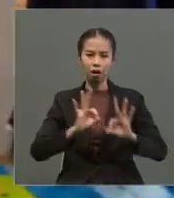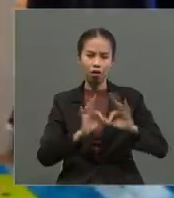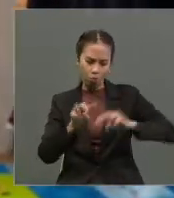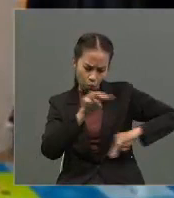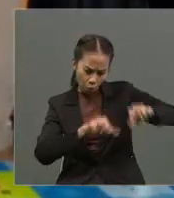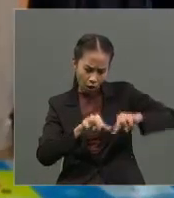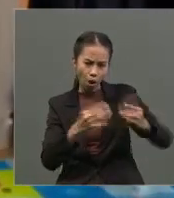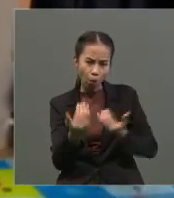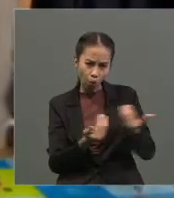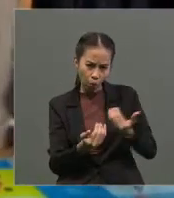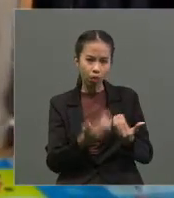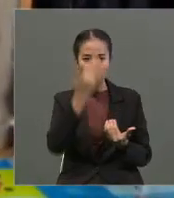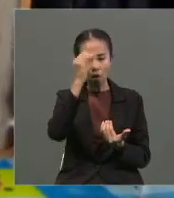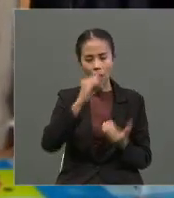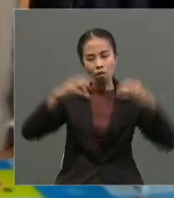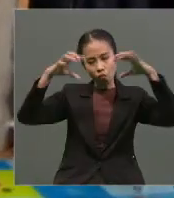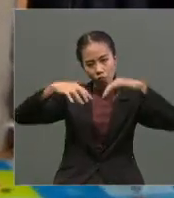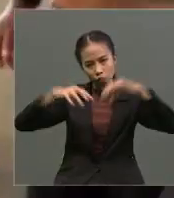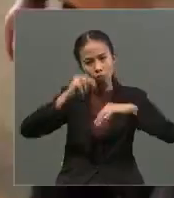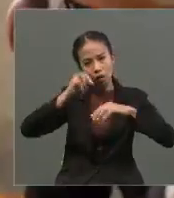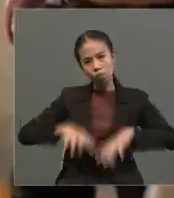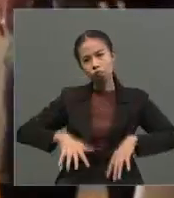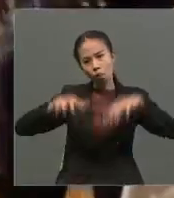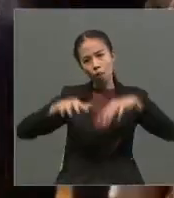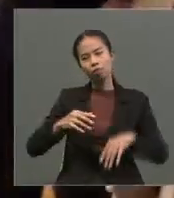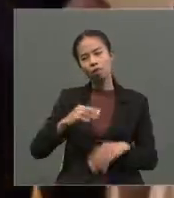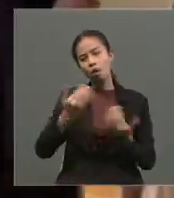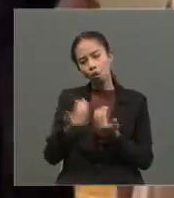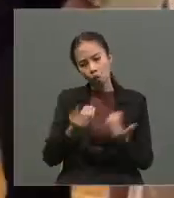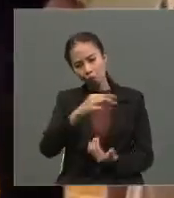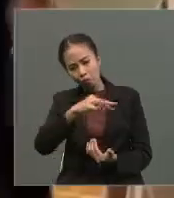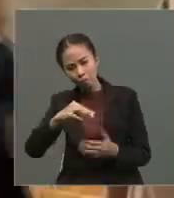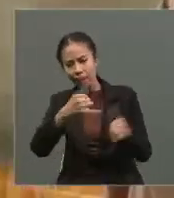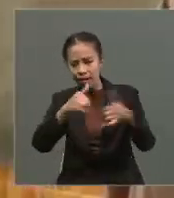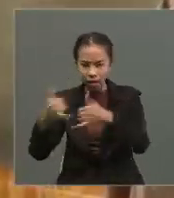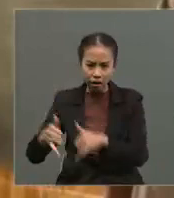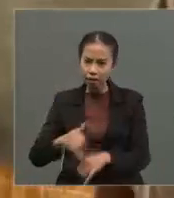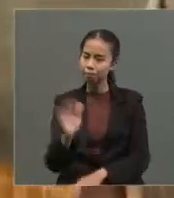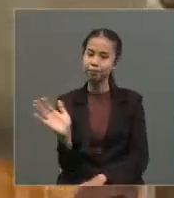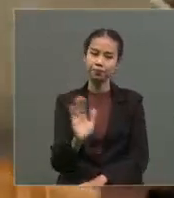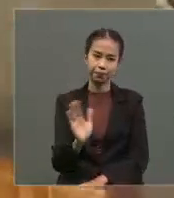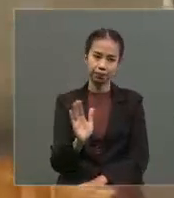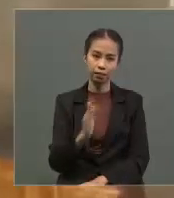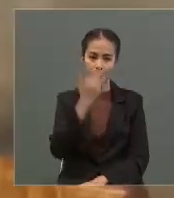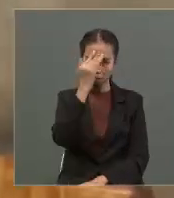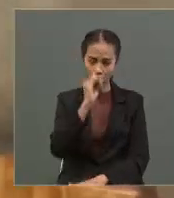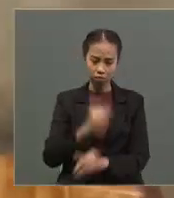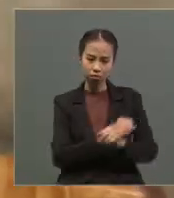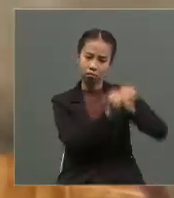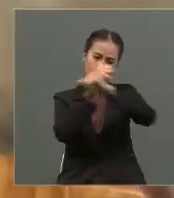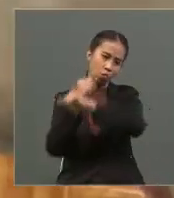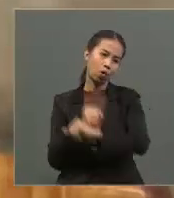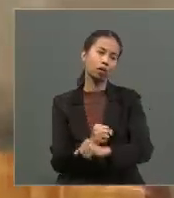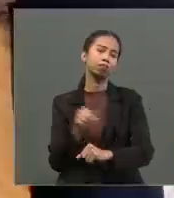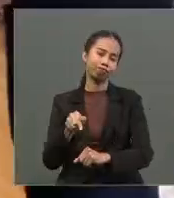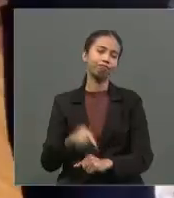านด้วยนะครับในช่วงนี้ฝนตกน้ำท่วมแบบนี้อย่าลงไปเล่นน้ำนะครับไม่ปล่อยให้เด็กออกไปเล่นน้ำตามลำพังด้วยเพื่อป้องกันไม่ให้เกิดเห